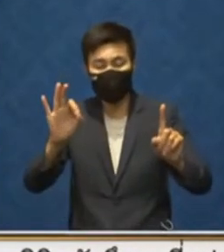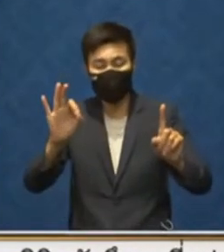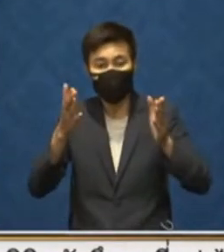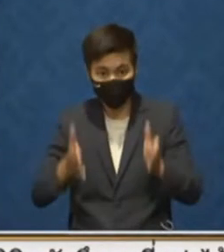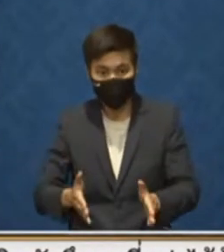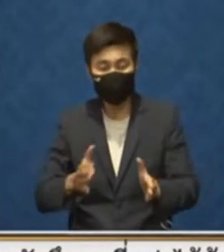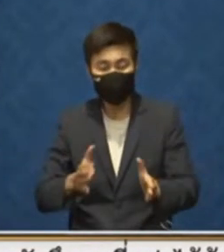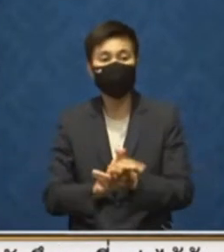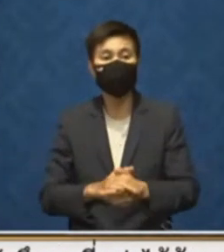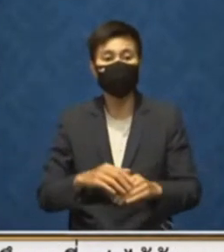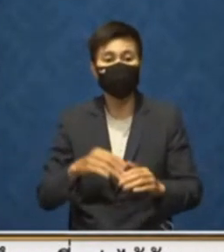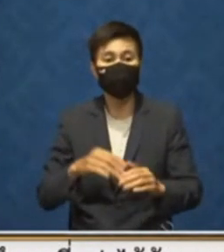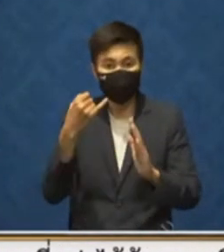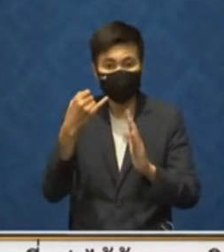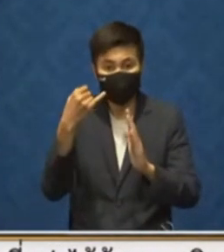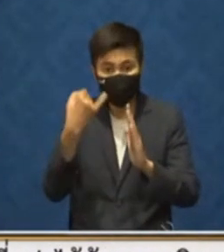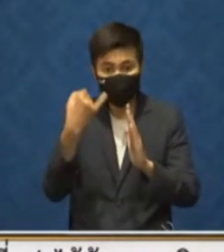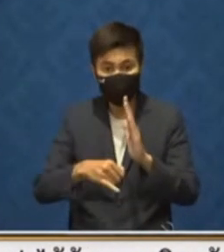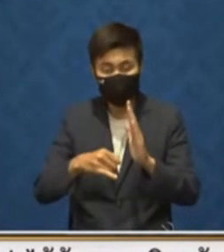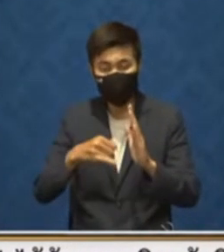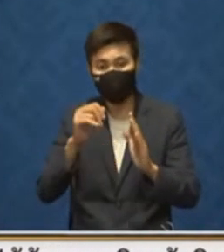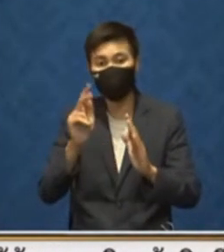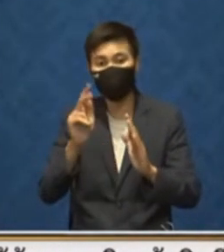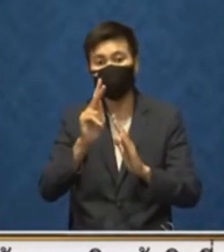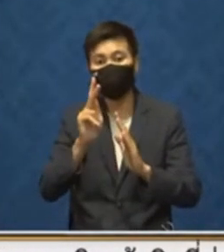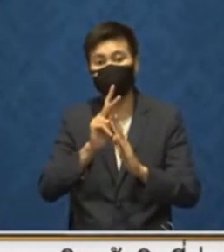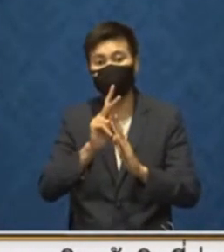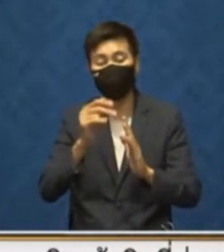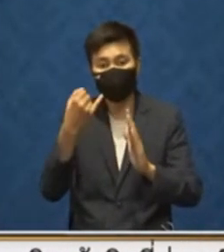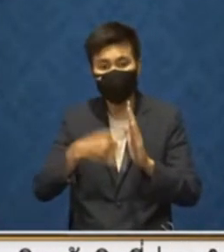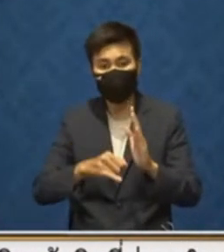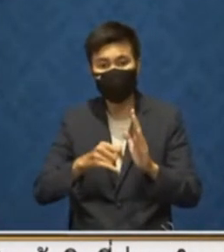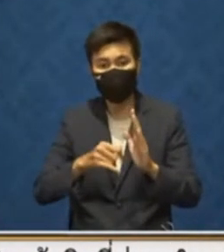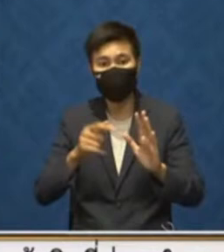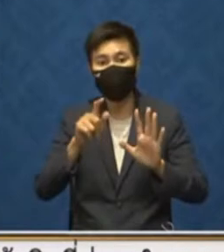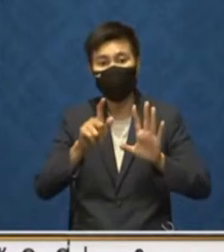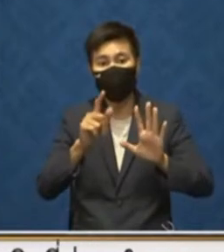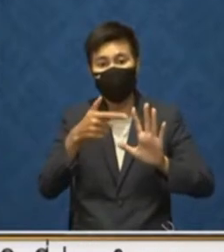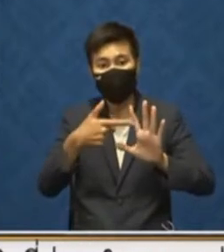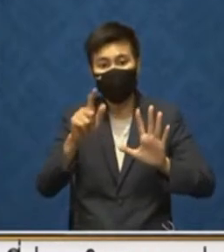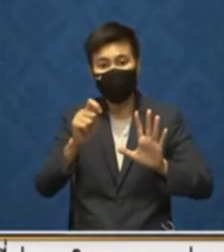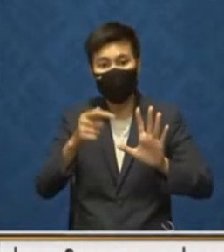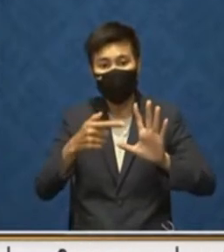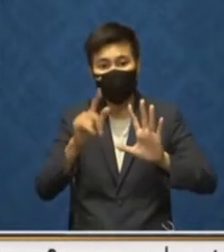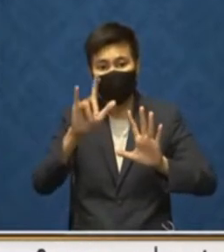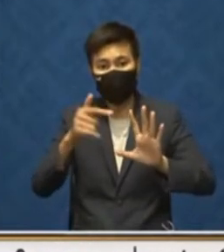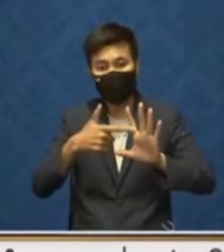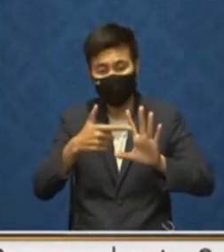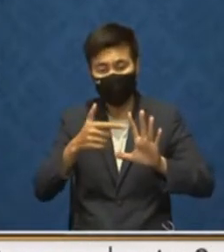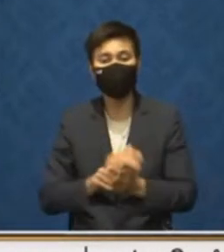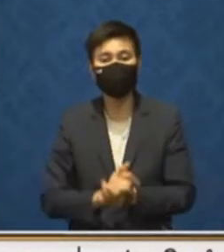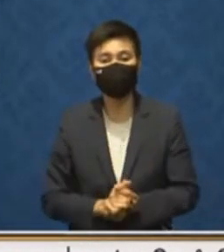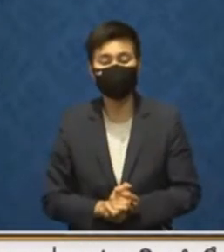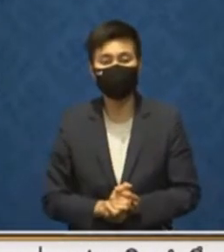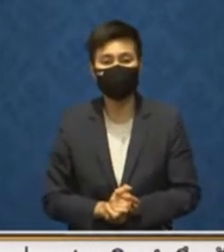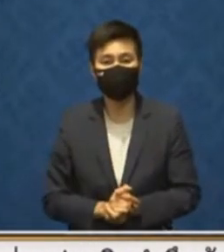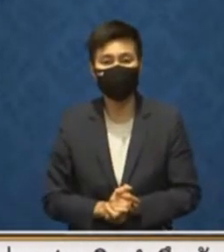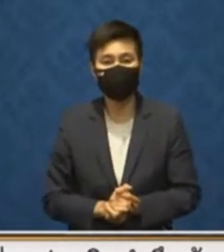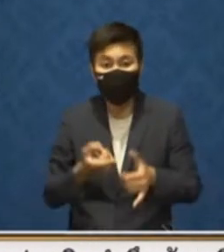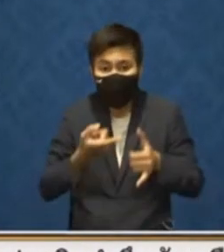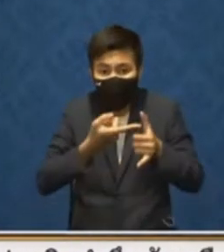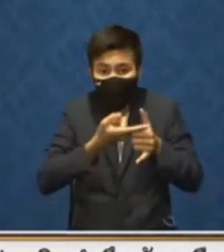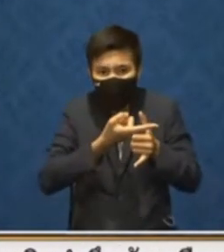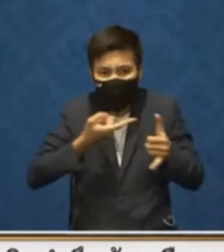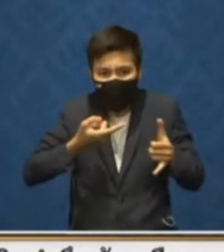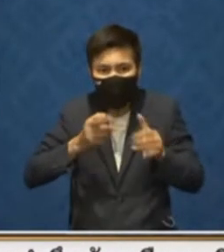หมายอาญานะครับตามความผิดกฎหมายอาญาเนี่ยก็มีความผิดทางในเรื่องของการฆาตกรรมหรือฆ่า